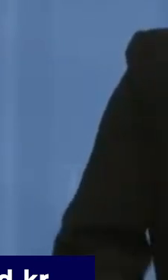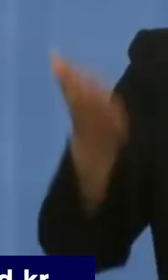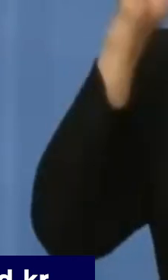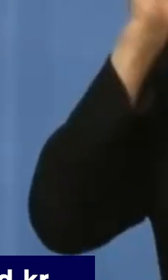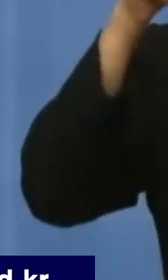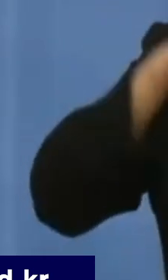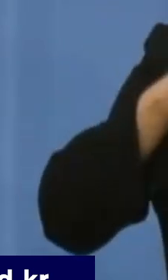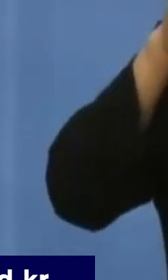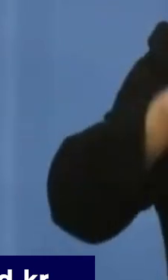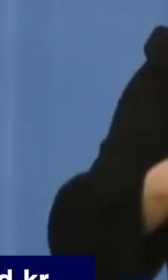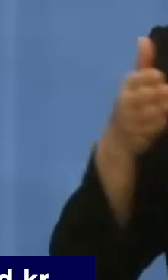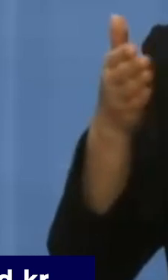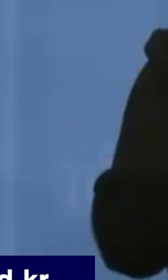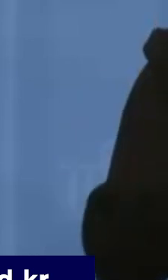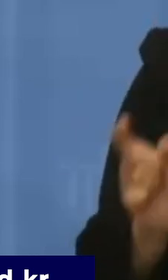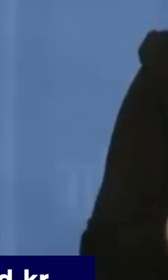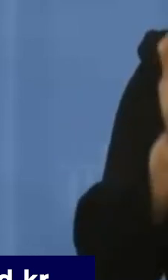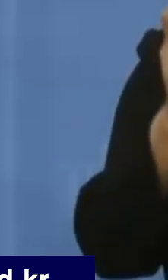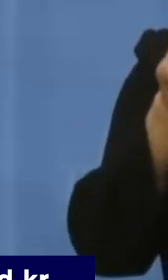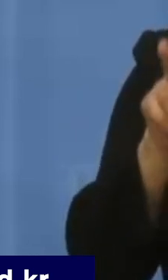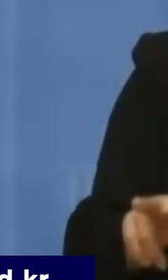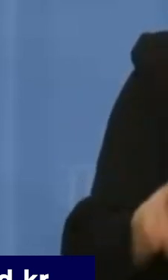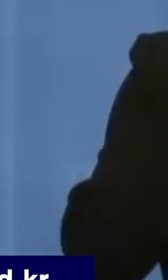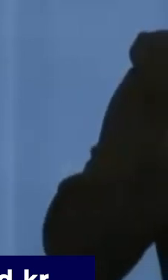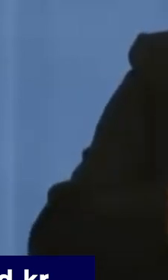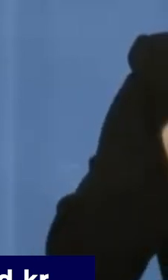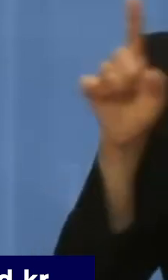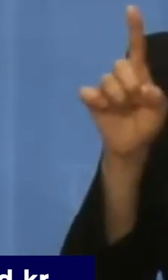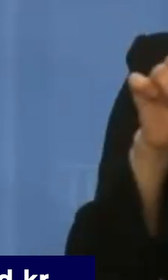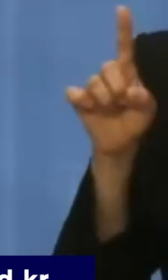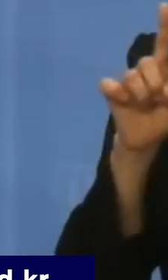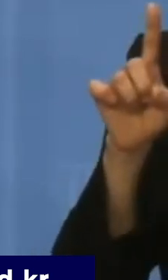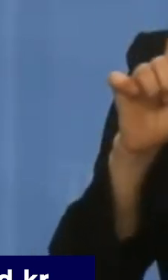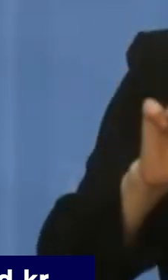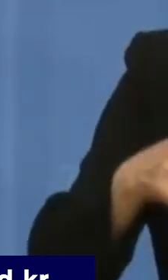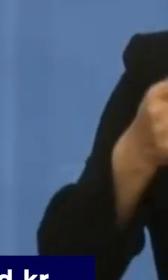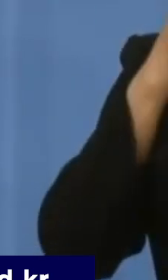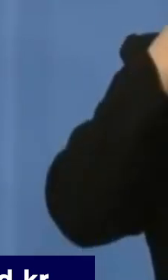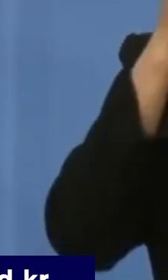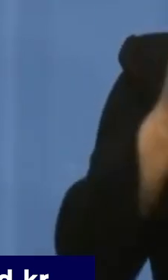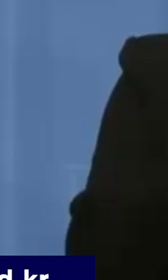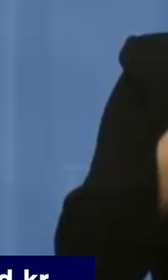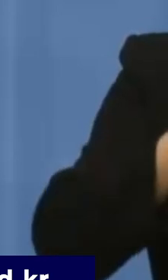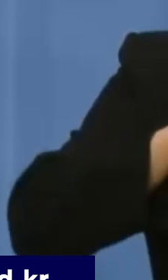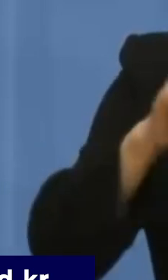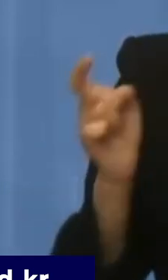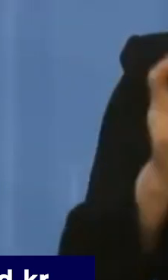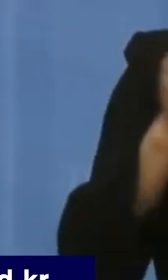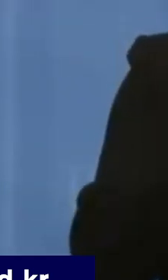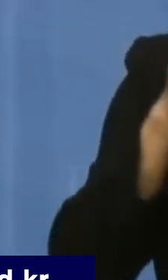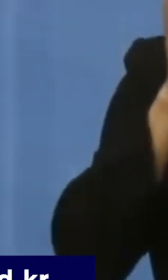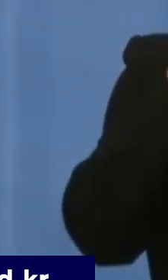지난 대선 때부터 시작된 이 논쟁은 현재의 진실이 무엇인지를 나아가지 못한 채 정쟁의